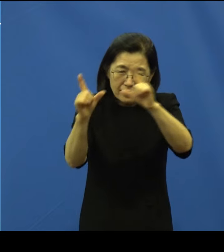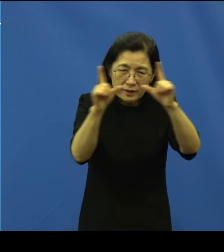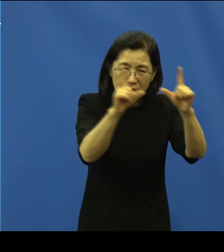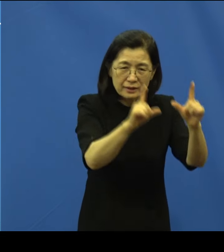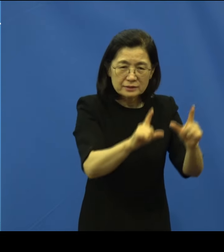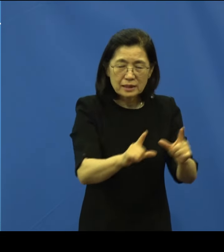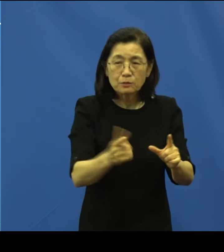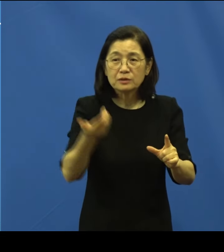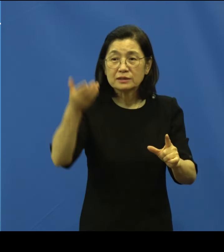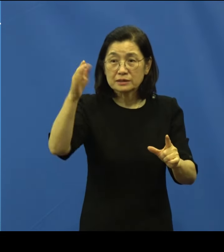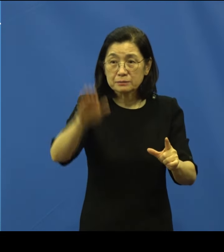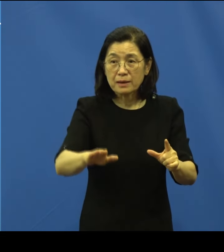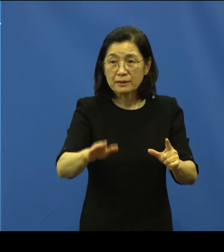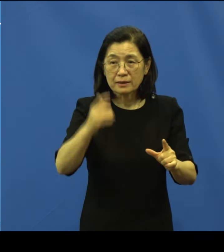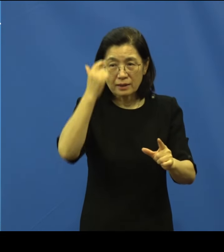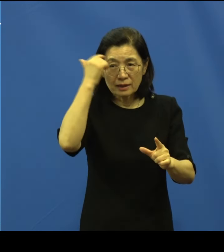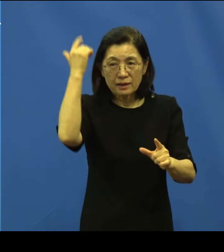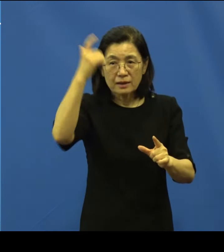구원.